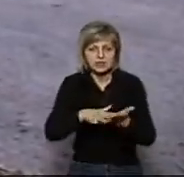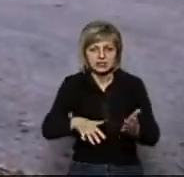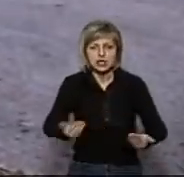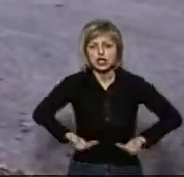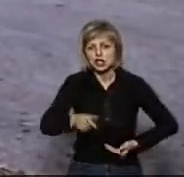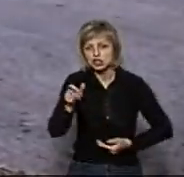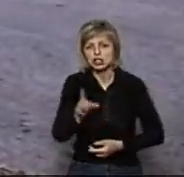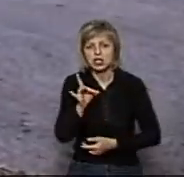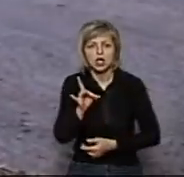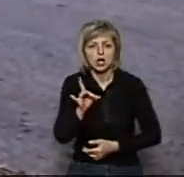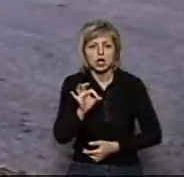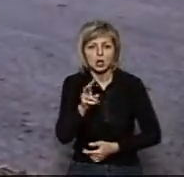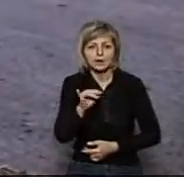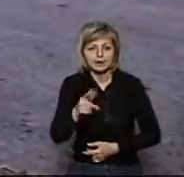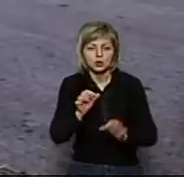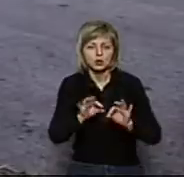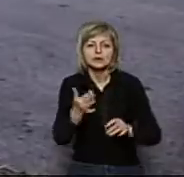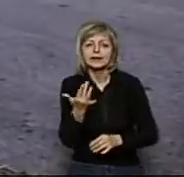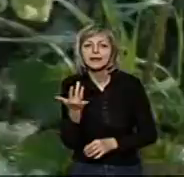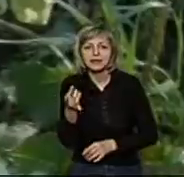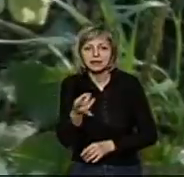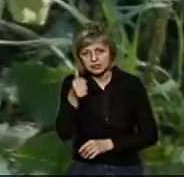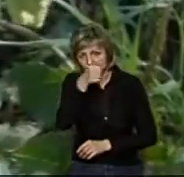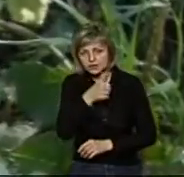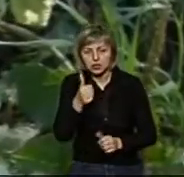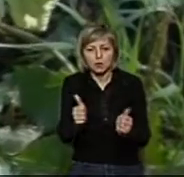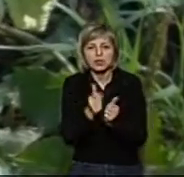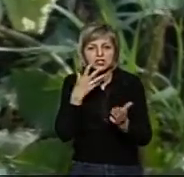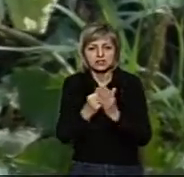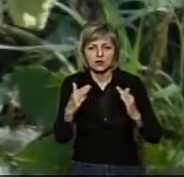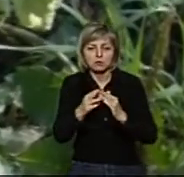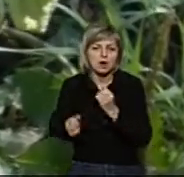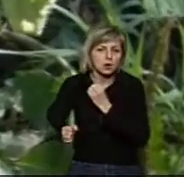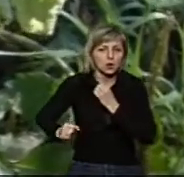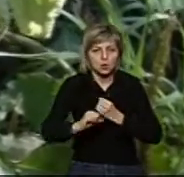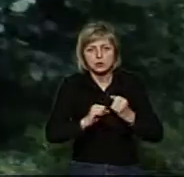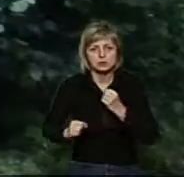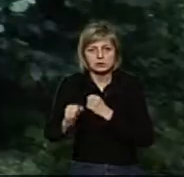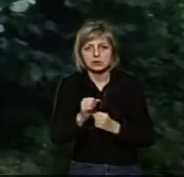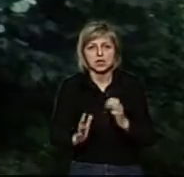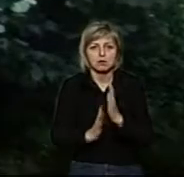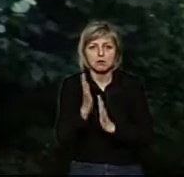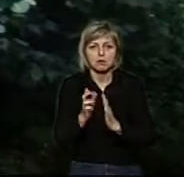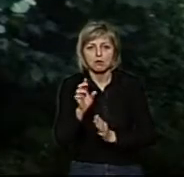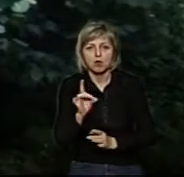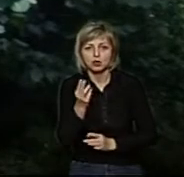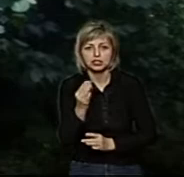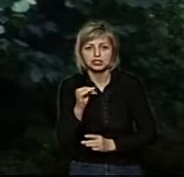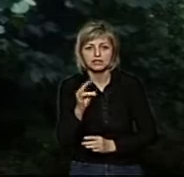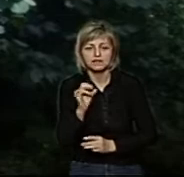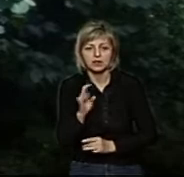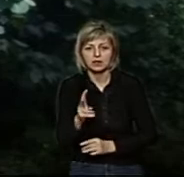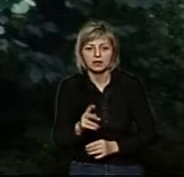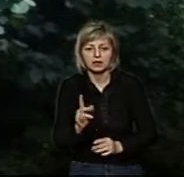Житель Рокинь Дмитро Підгайний розповідає, що кілька разів на рік обабіч свого обійстя косить борщівник. Тільки отак піднявся